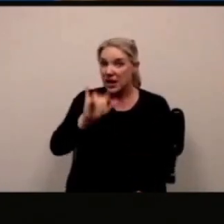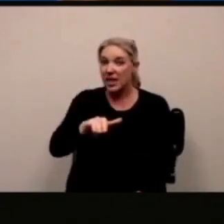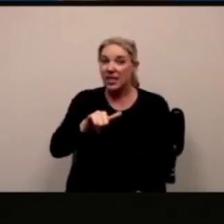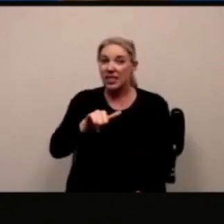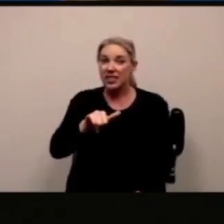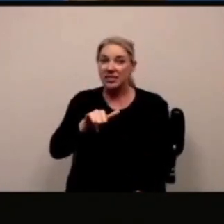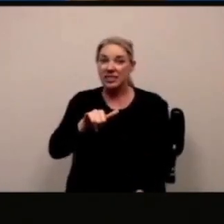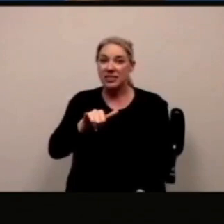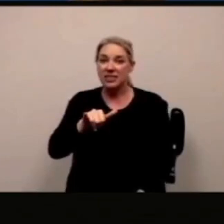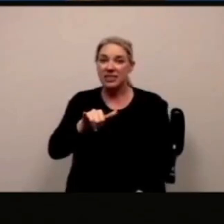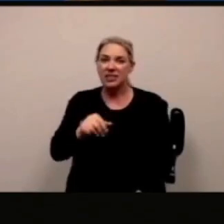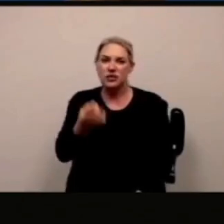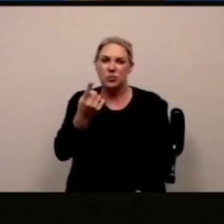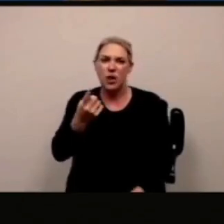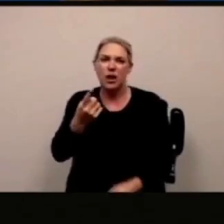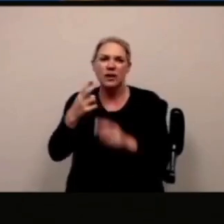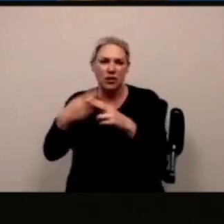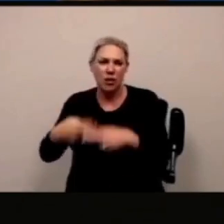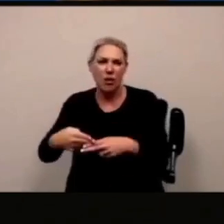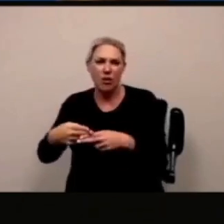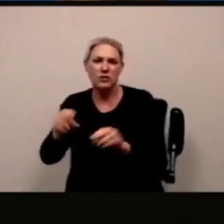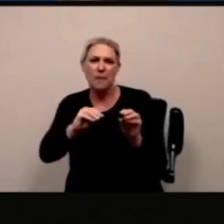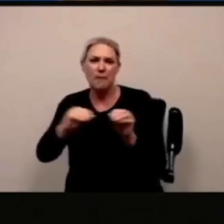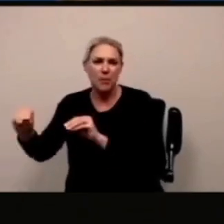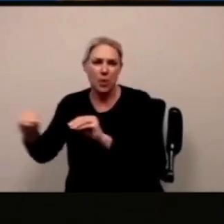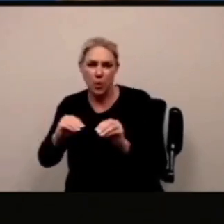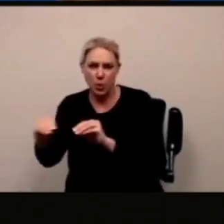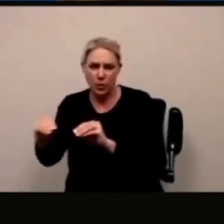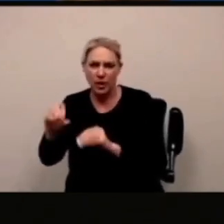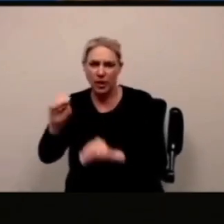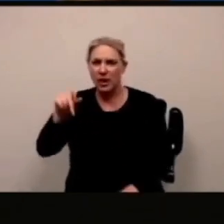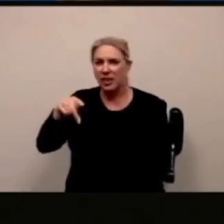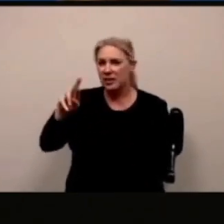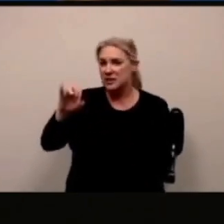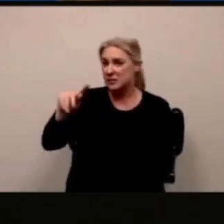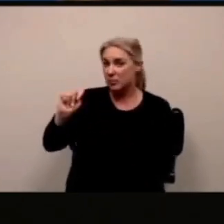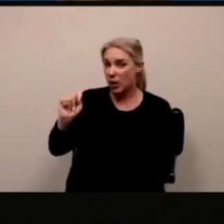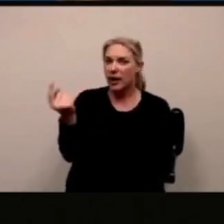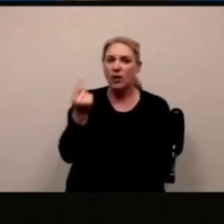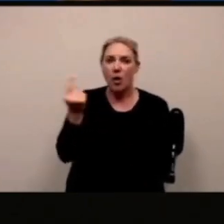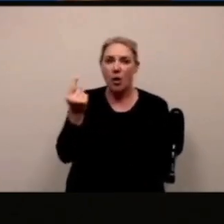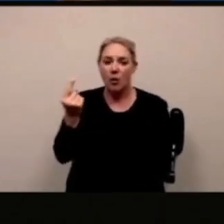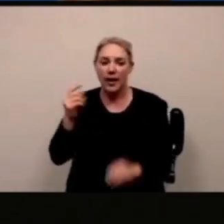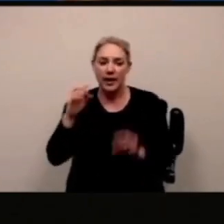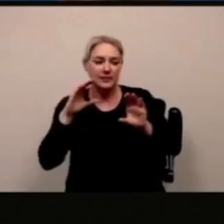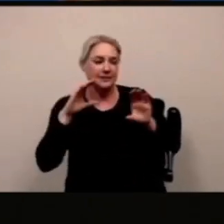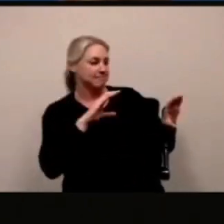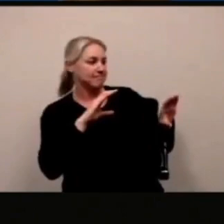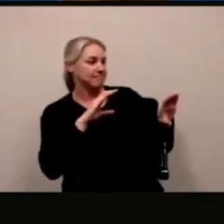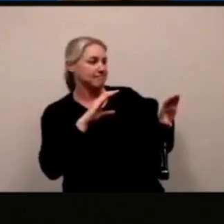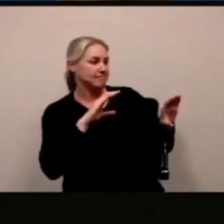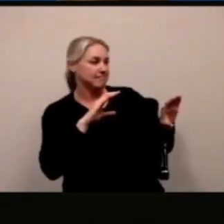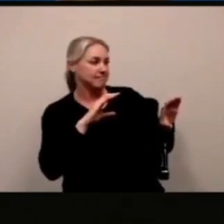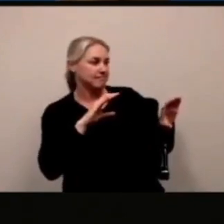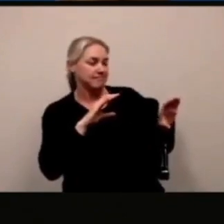が特定の後方向に動くという風になりますそういう場合